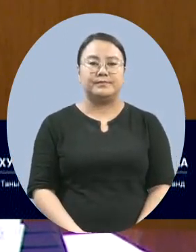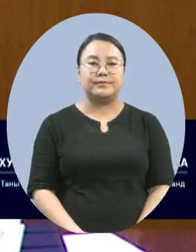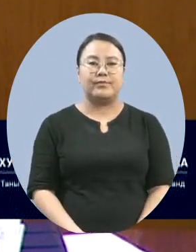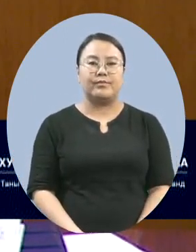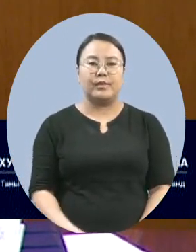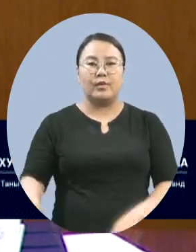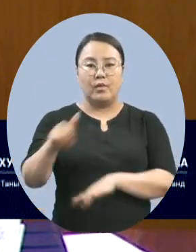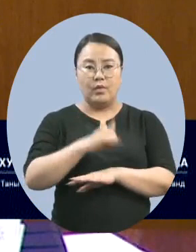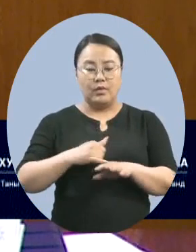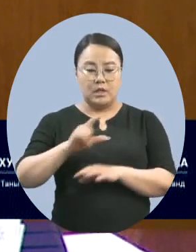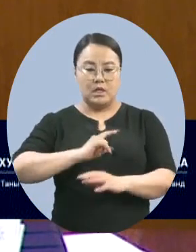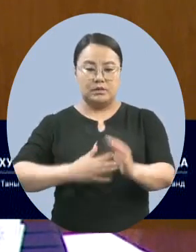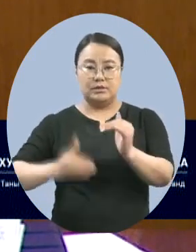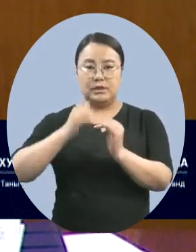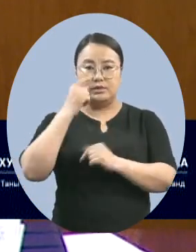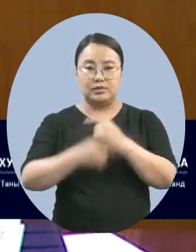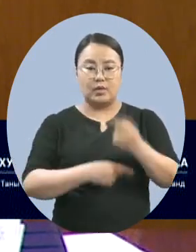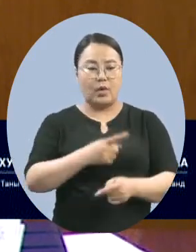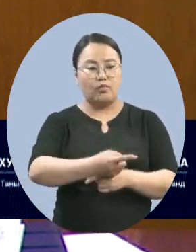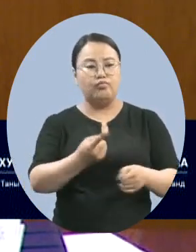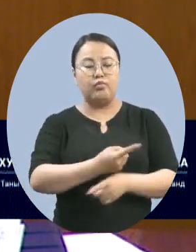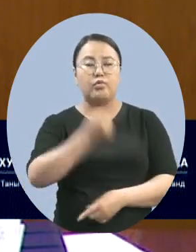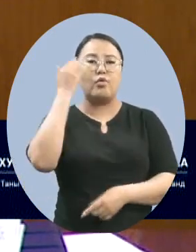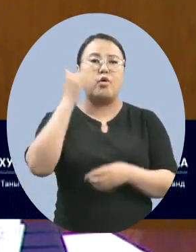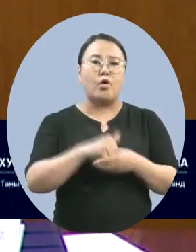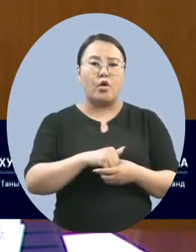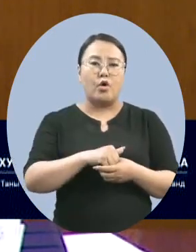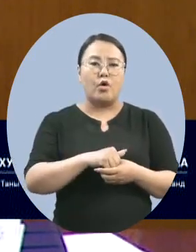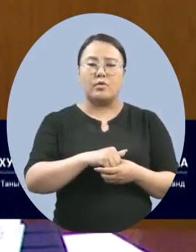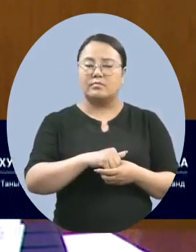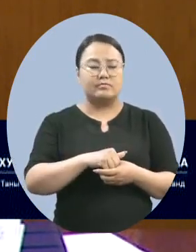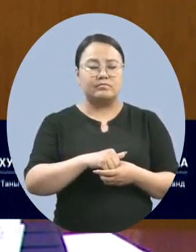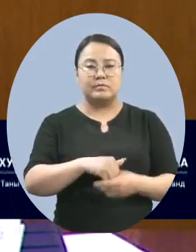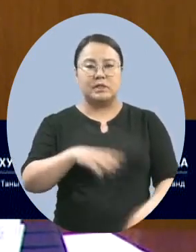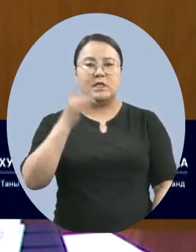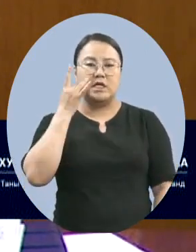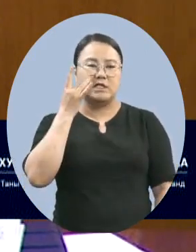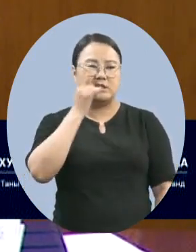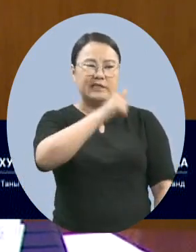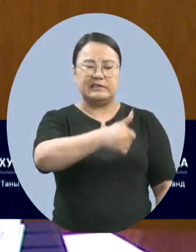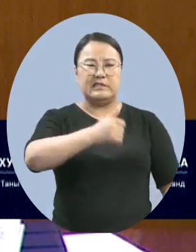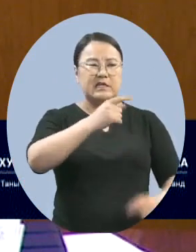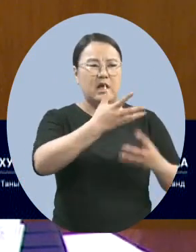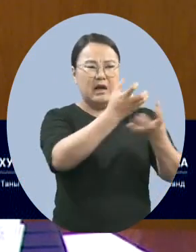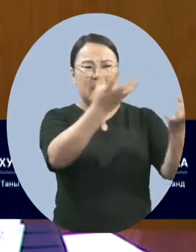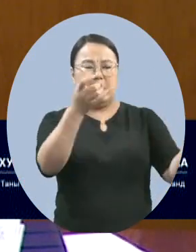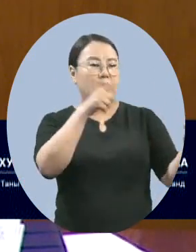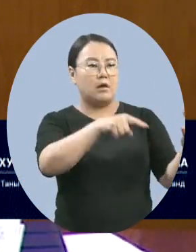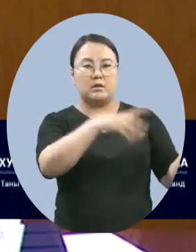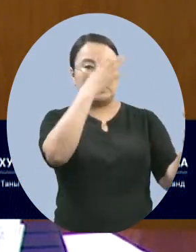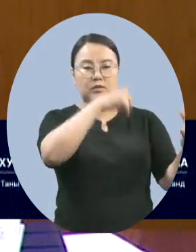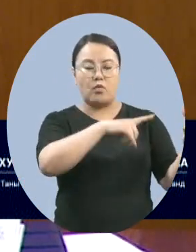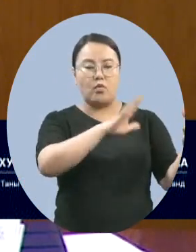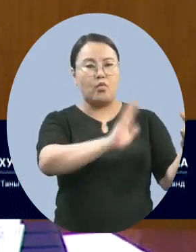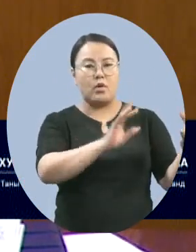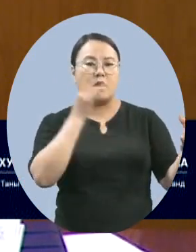улс оронд тийм ээ тэгшэрхийн талаар энэ хевсэн ойлголтыг одоо сүрж ихтэй төвтэй засаглалтын одоо бүтцэд